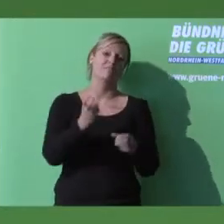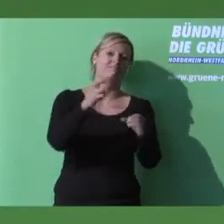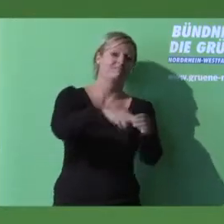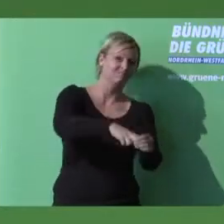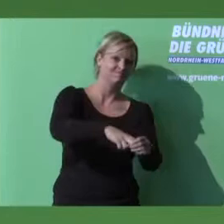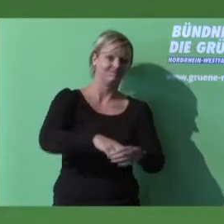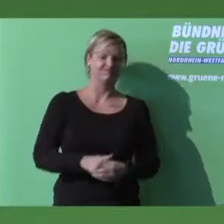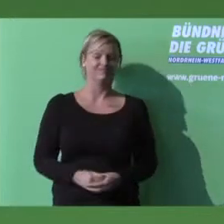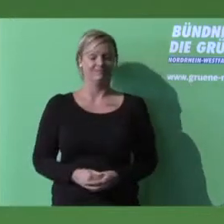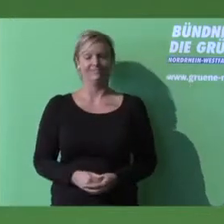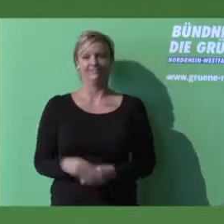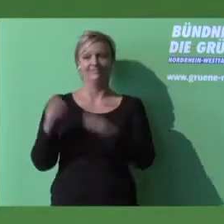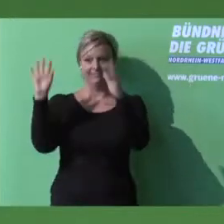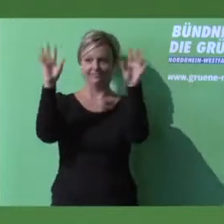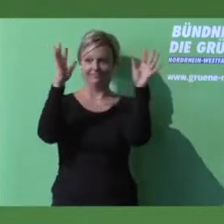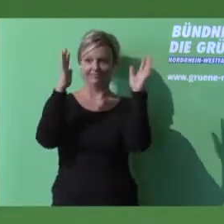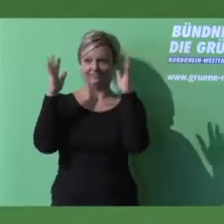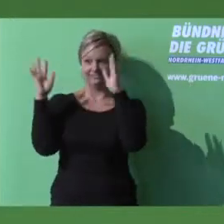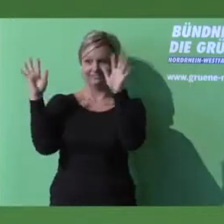Nein.